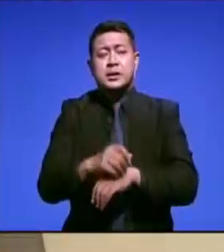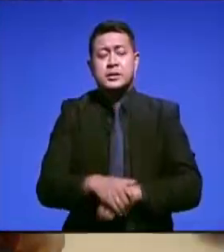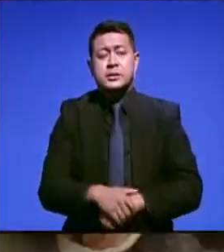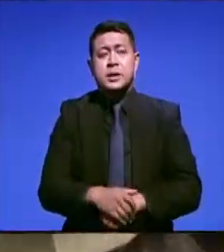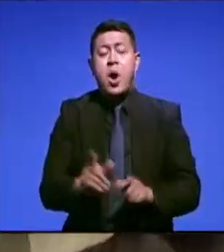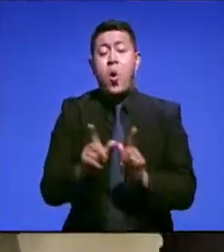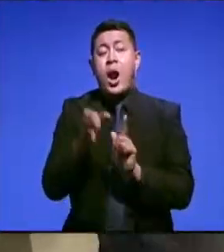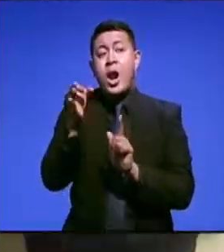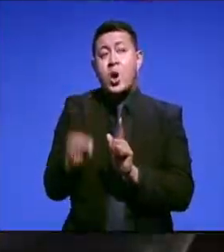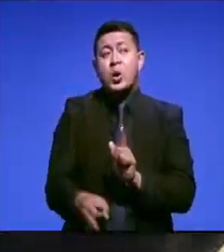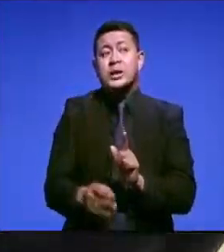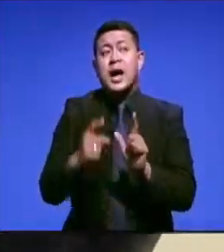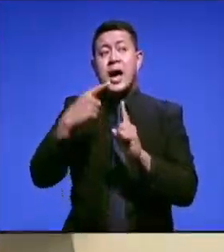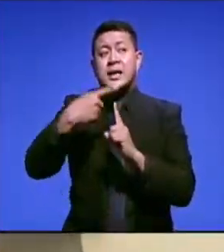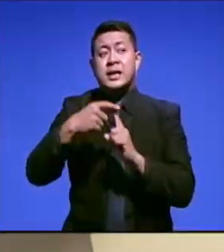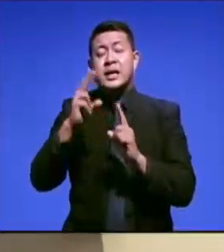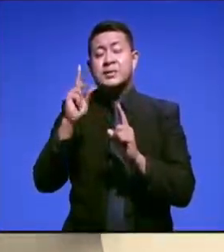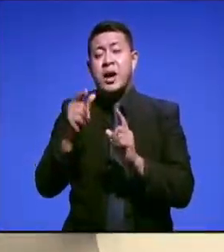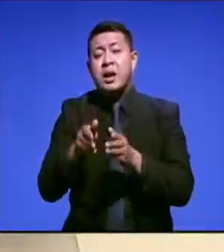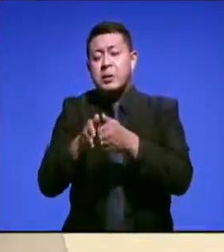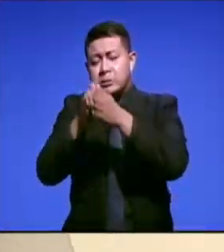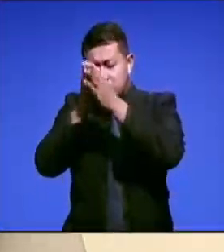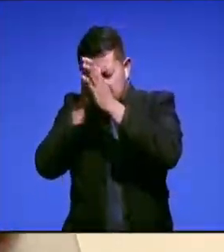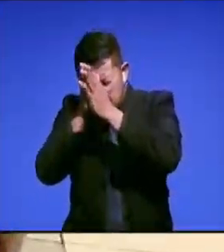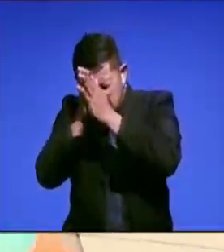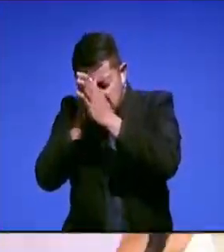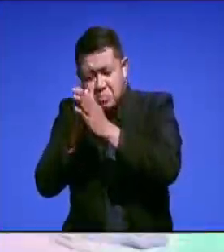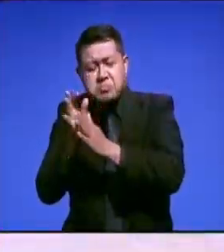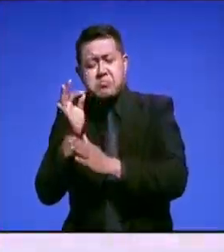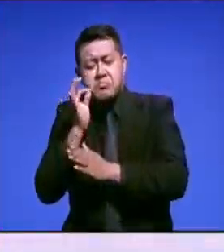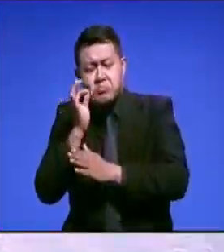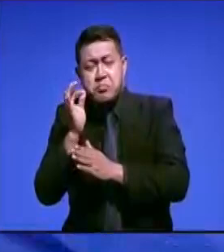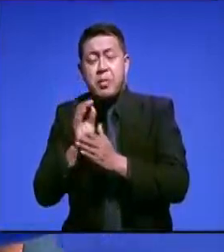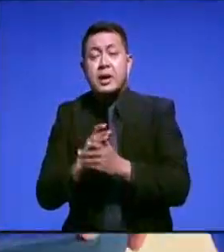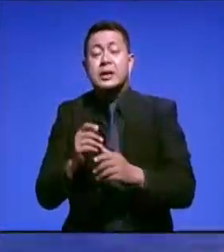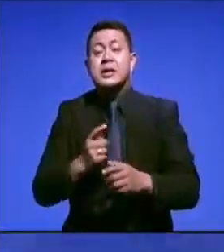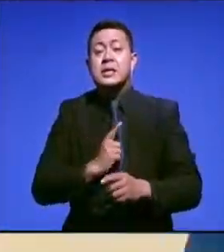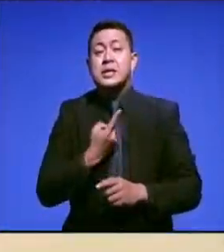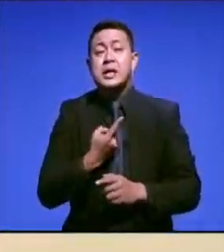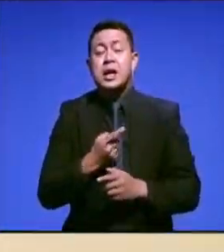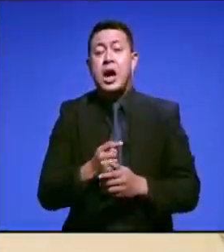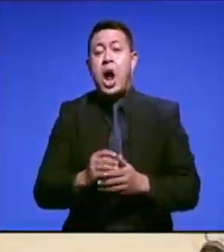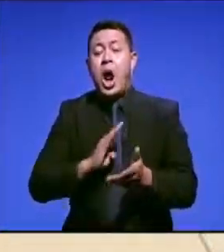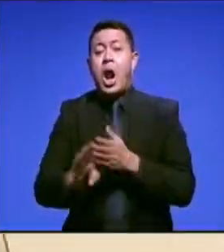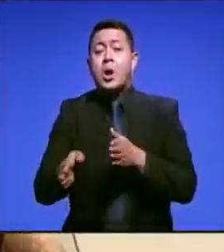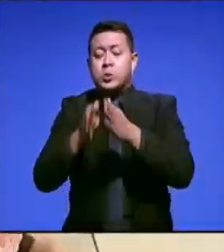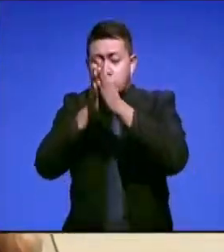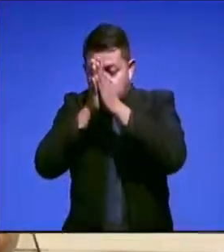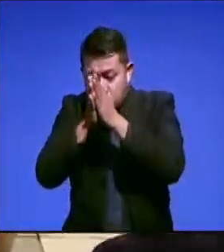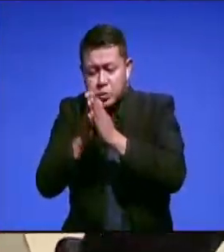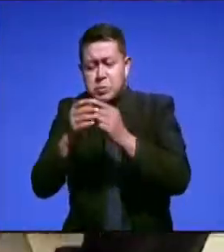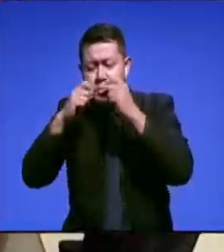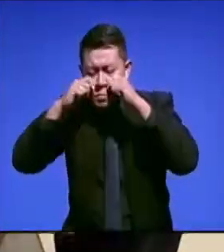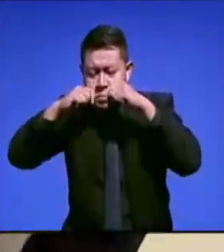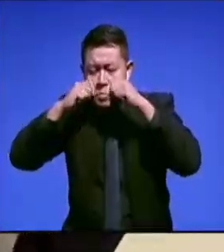Wali Kota Surabaya Tri Risma hari ini melakukan aksi yang mengejutkan publik saat dirinya tiba-tiba bersujud dan